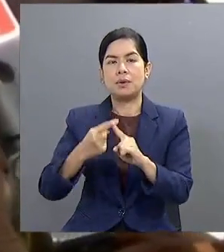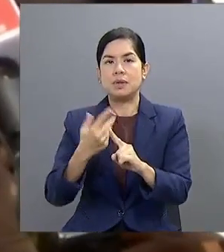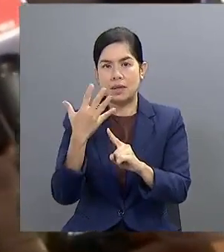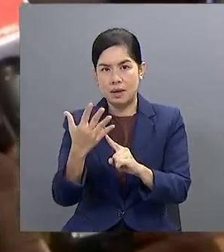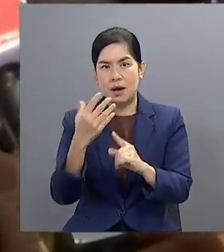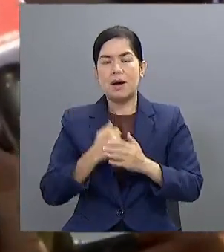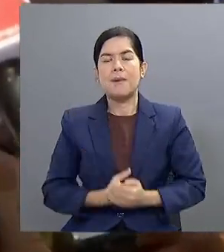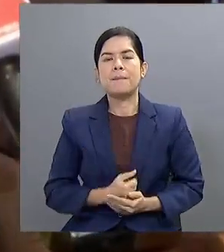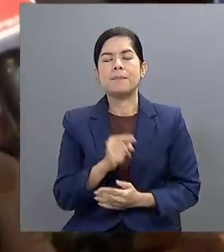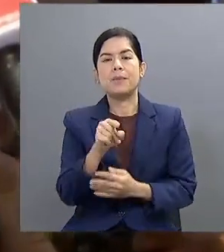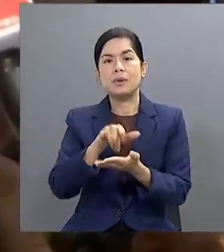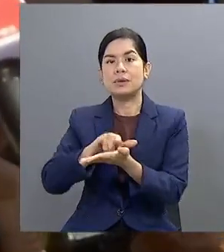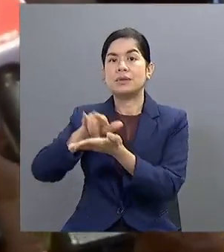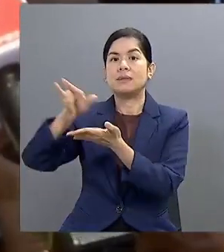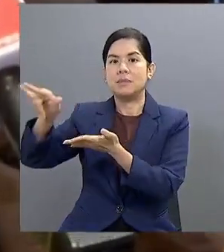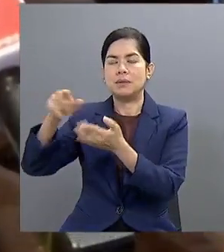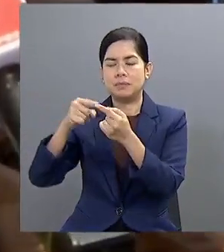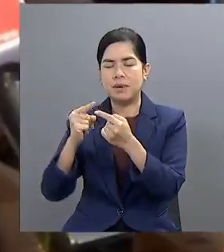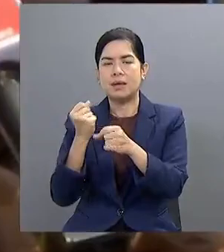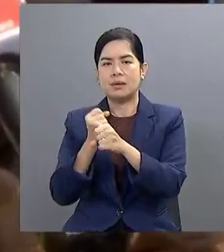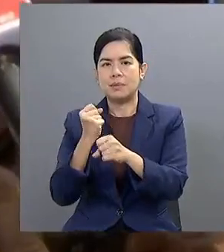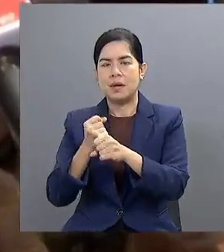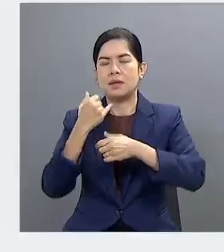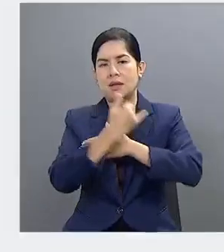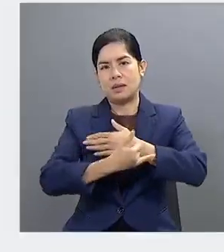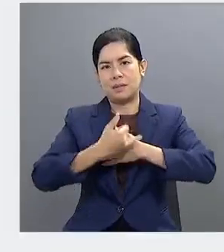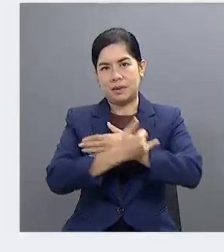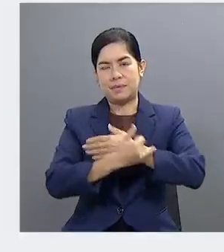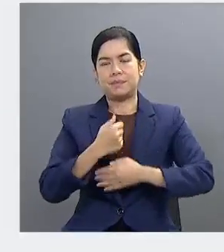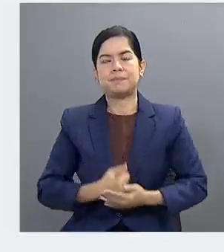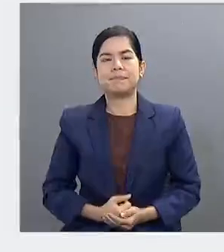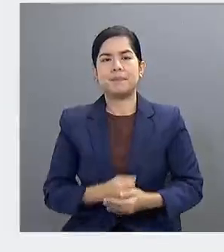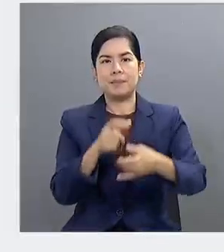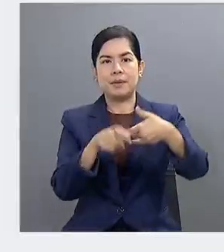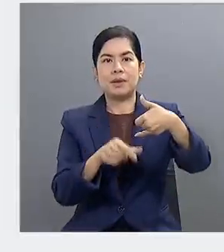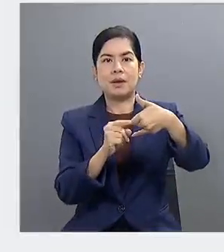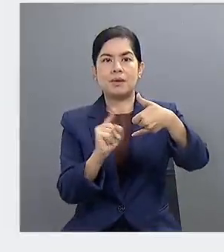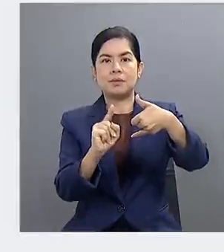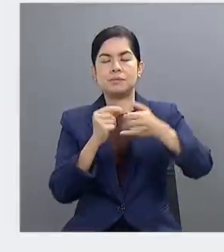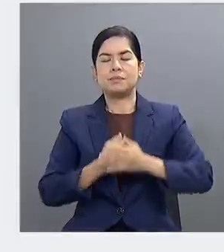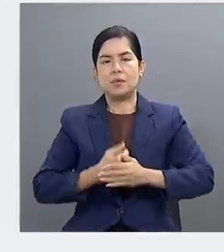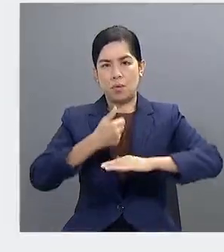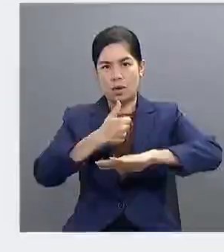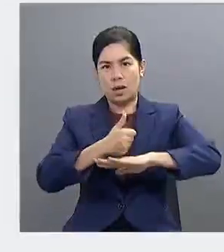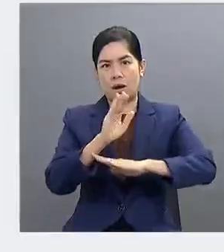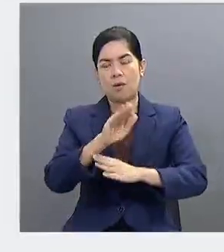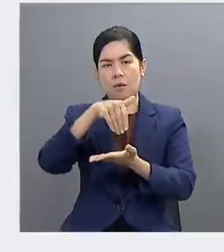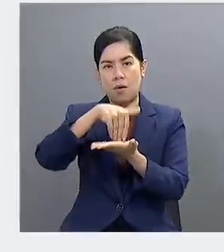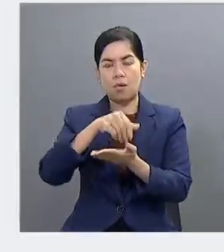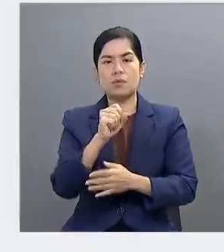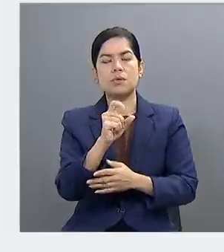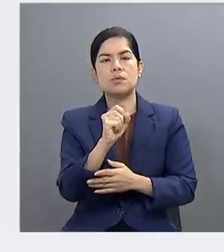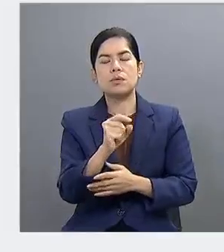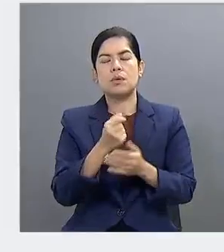ภารกิจที่ประเทศซาอุดิอาระเบียค่ะศาสตราจารย์นายแพทย์ยงภู่วรวรรณหัวหน้าศูนย์เชี่ยวชาญเฉพาะทางด้านไวรัสวิทยา